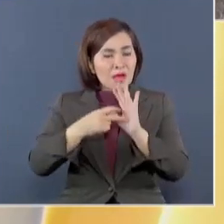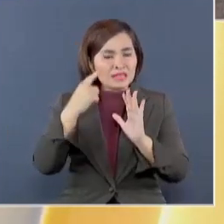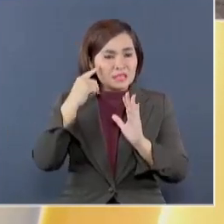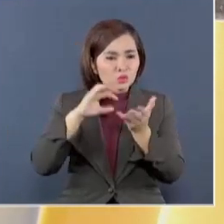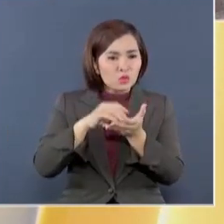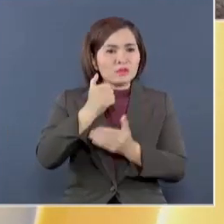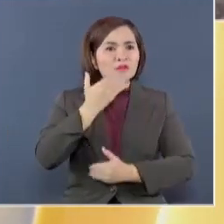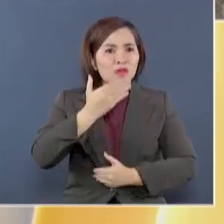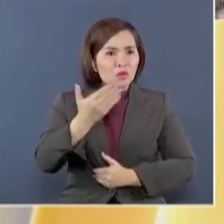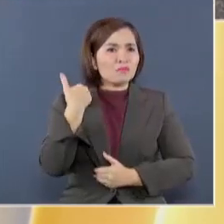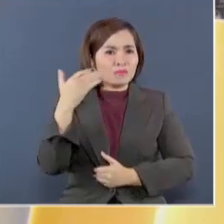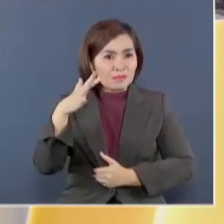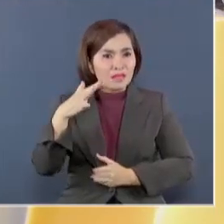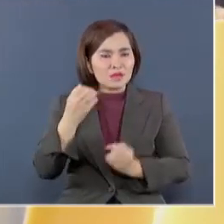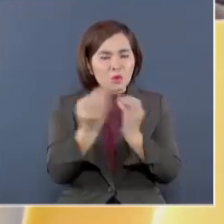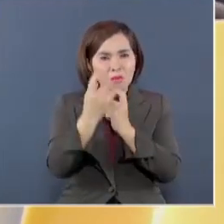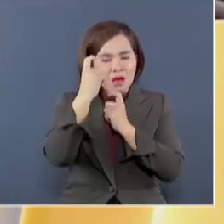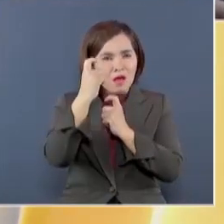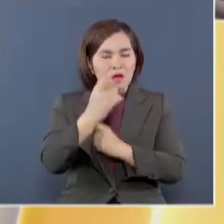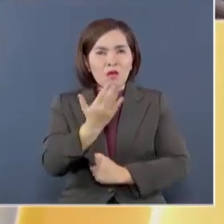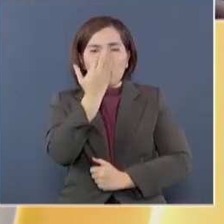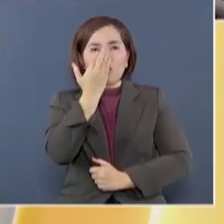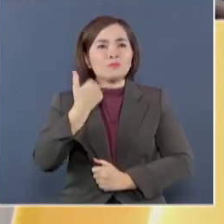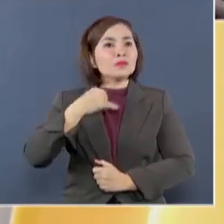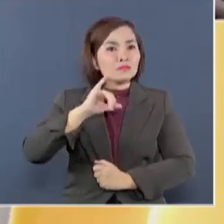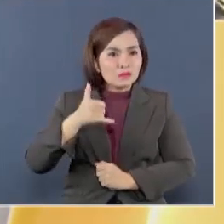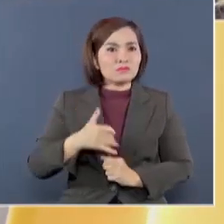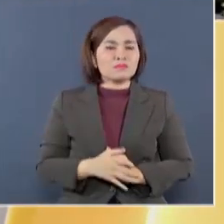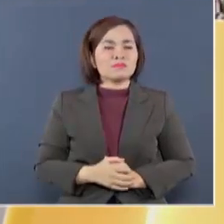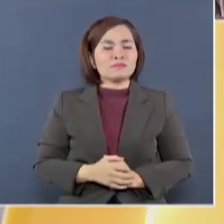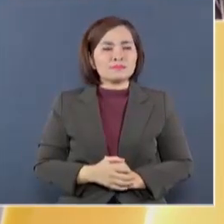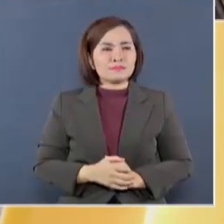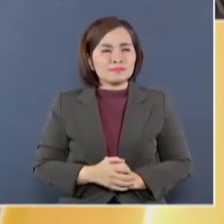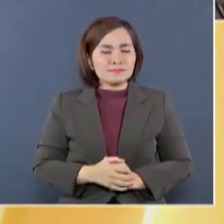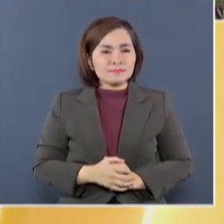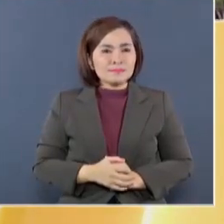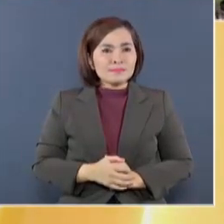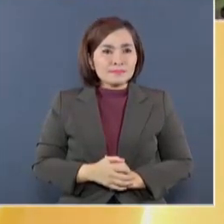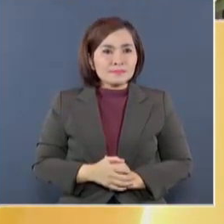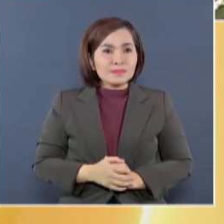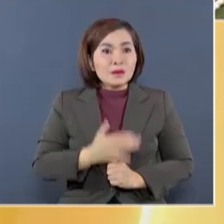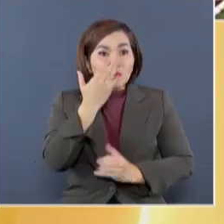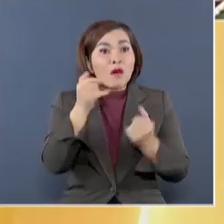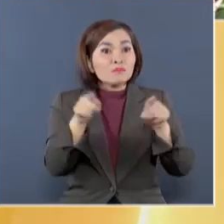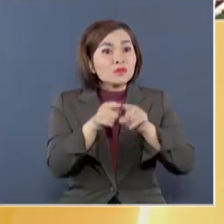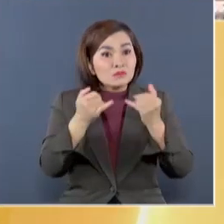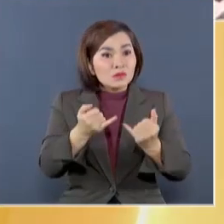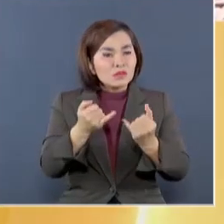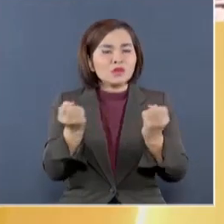ท้ายวงจรมันจะเป็นวงจรแบบนี้เพราะสุดท้ายนี่มันนอกวงจรไงฮะสุดท้ายถึงขั้นตำรวจเสียชีวิ